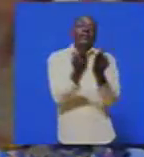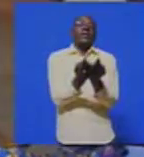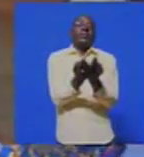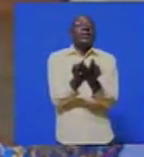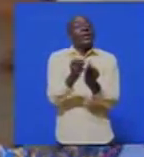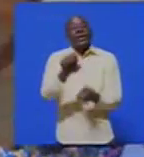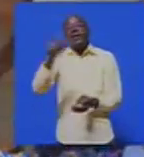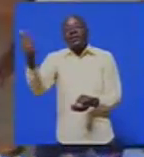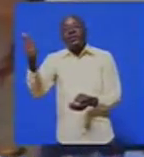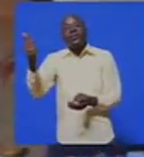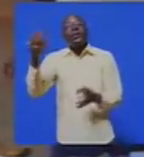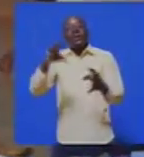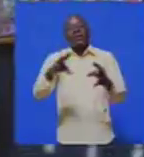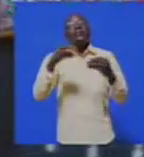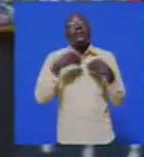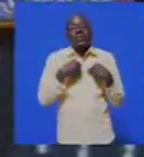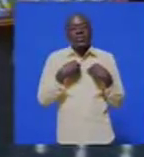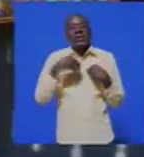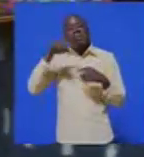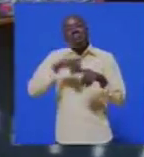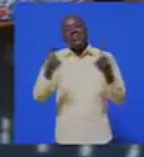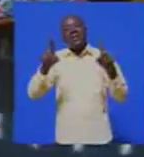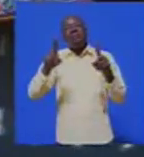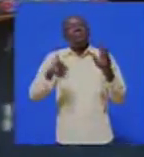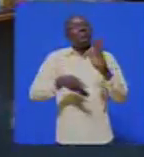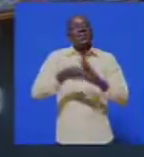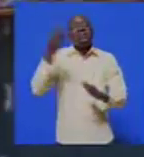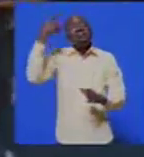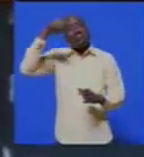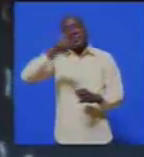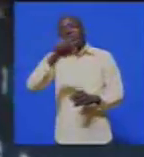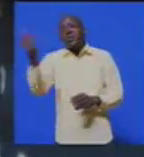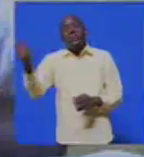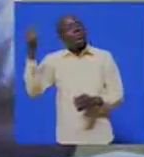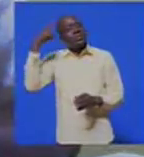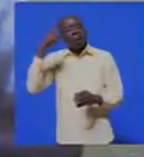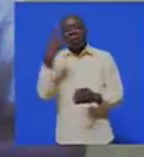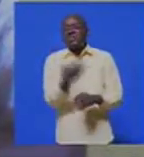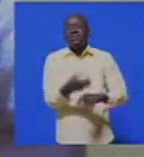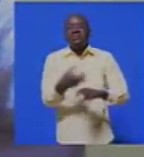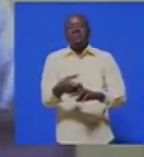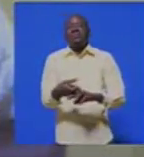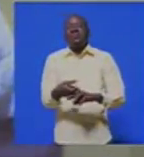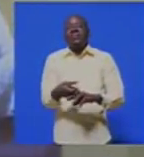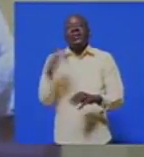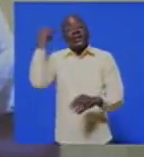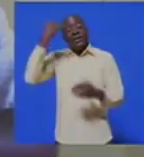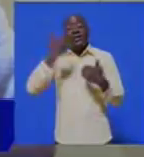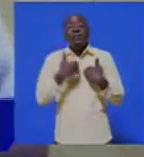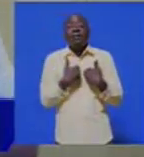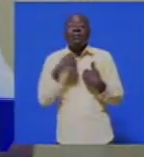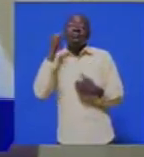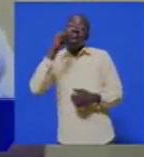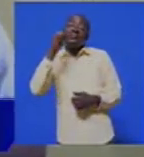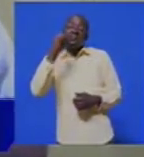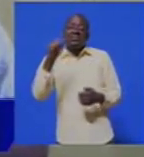à être adoptés. Mais ce départ du centre est parfois une autre paire de manches. Il y a une orpheline qui est